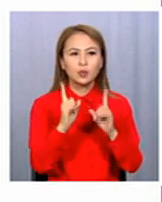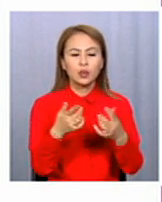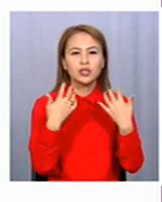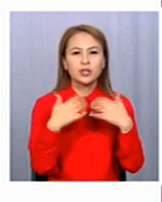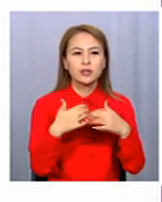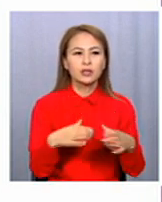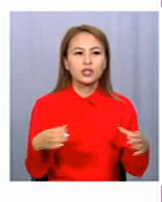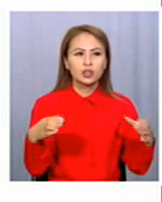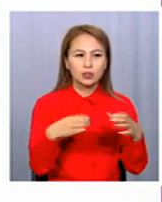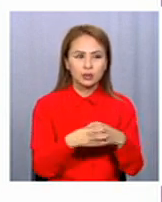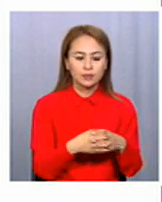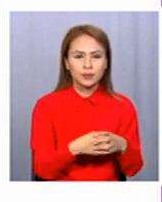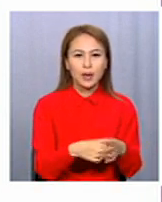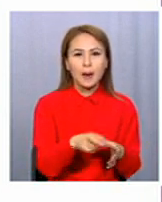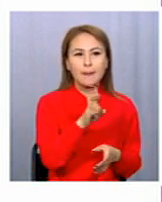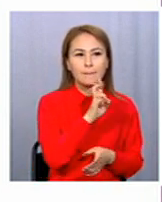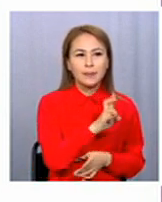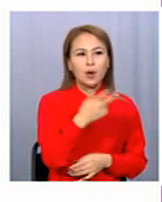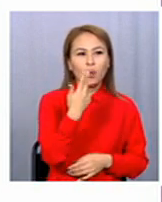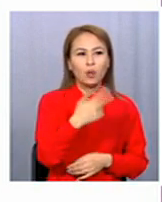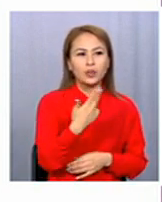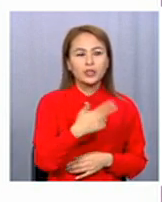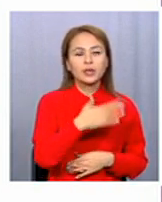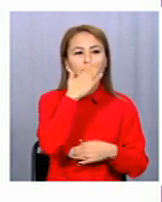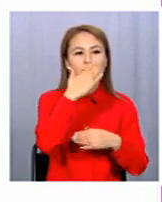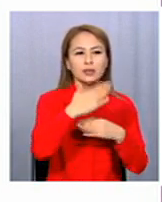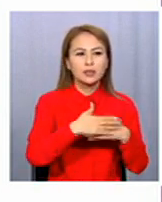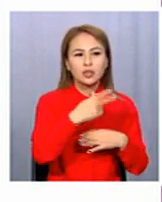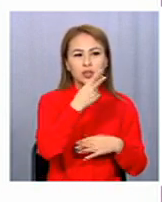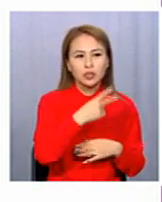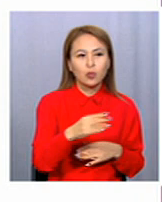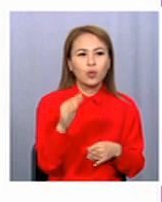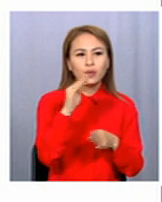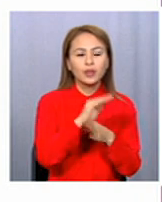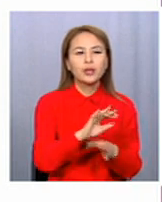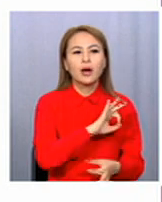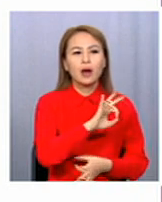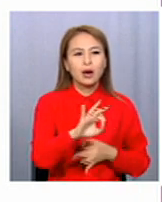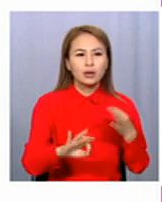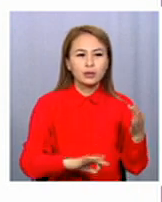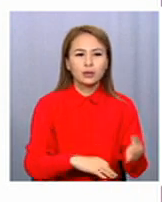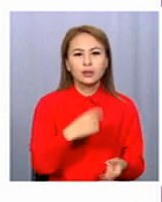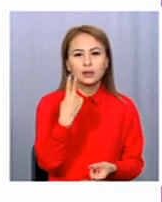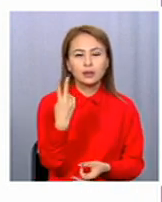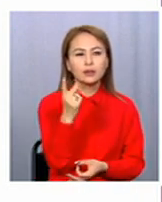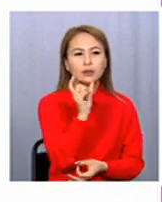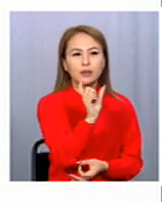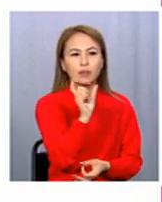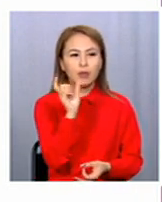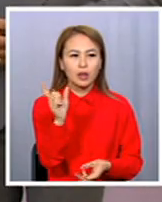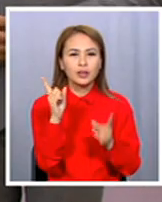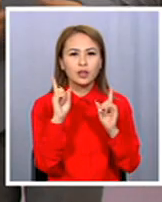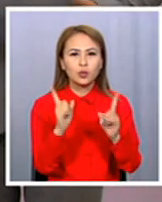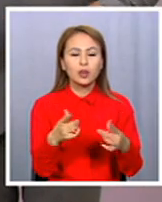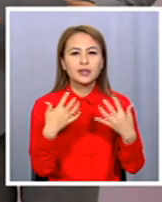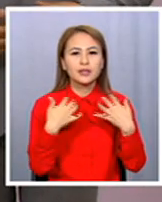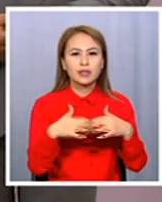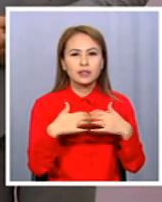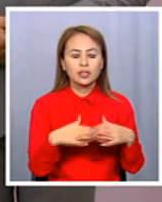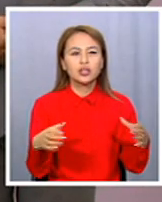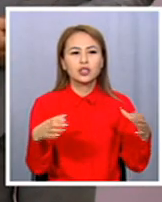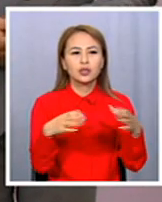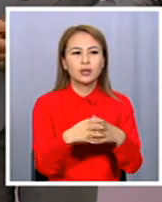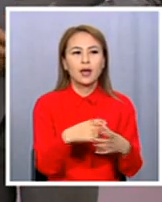жиыны. Б 30-ға тең және одан артық 2 таңбалы натурал сандар жиыны. Эйлер